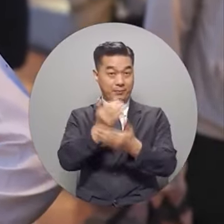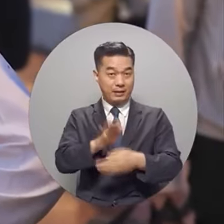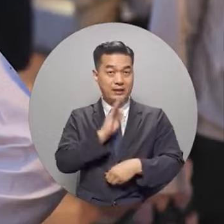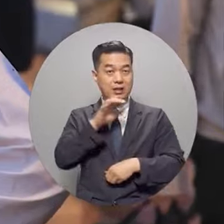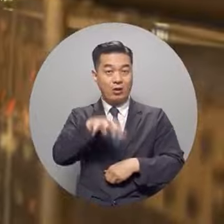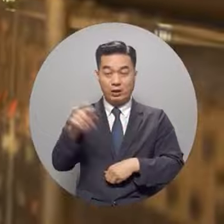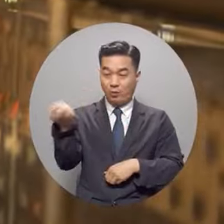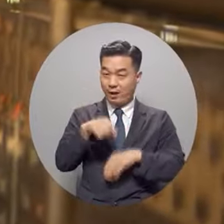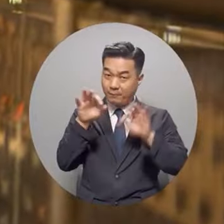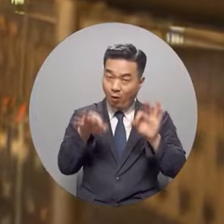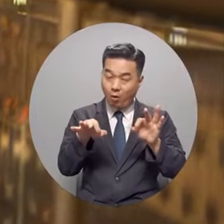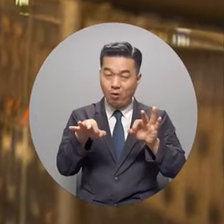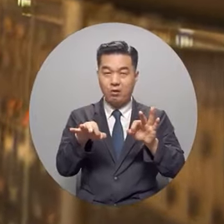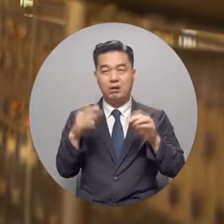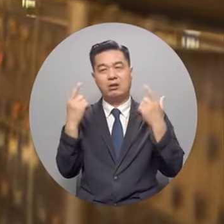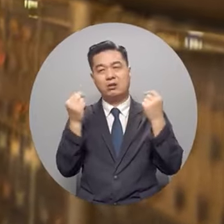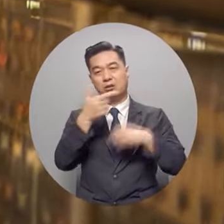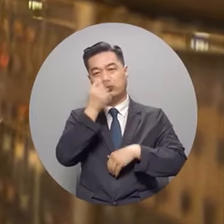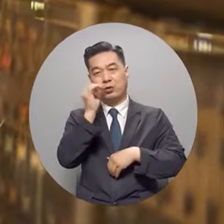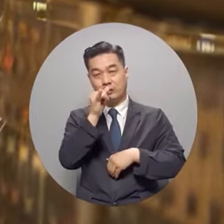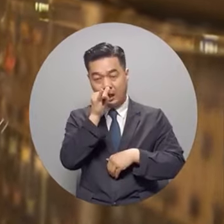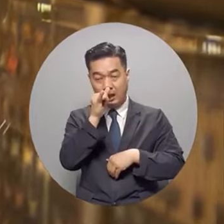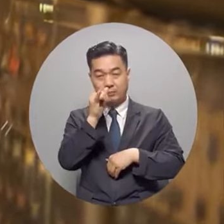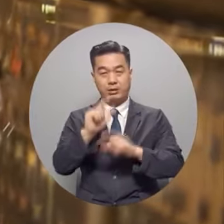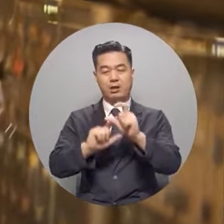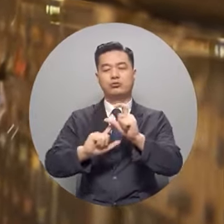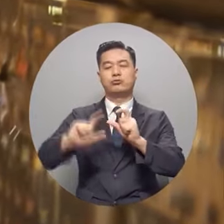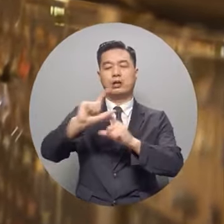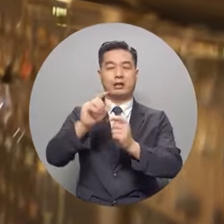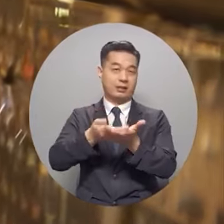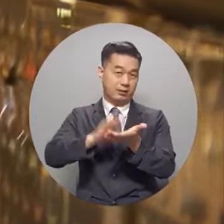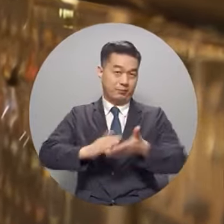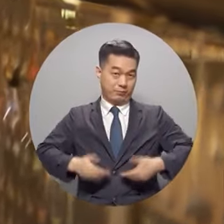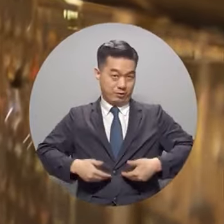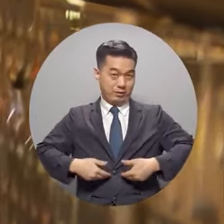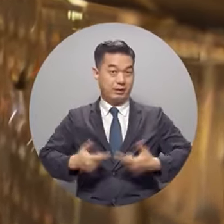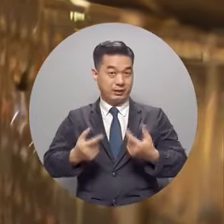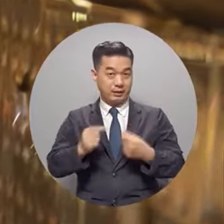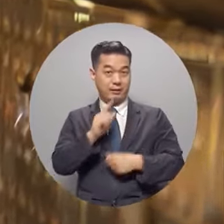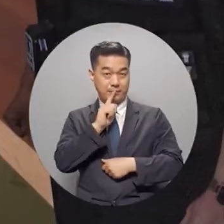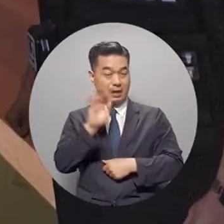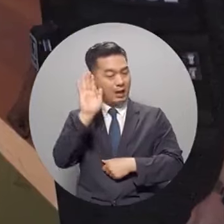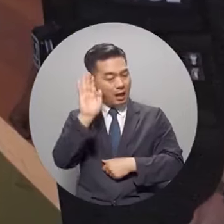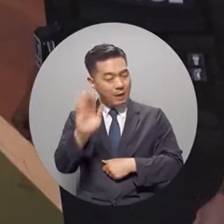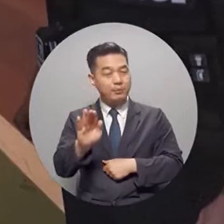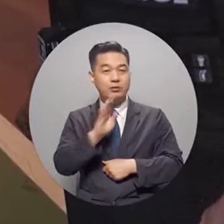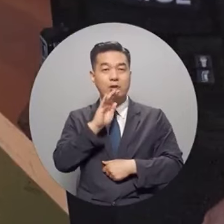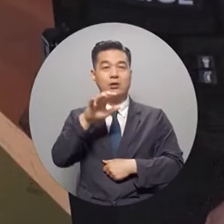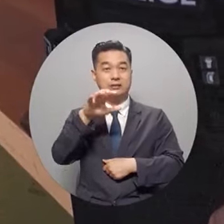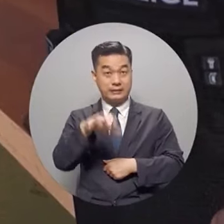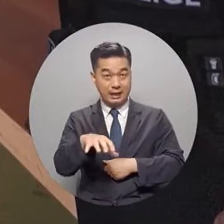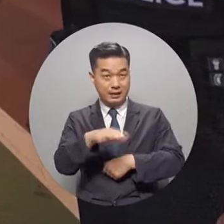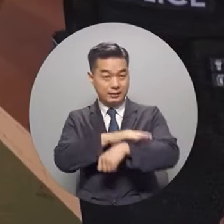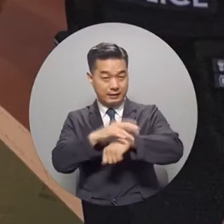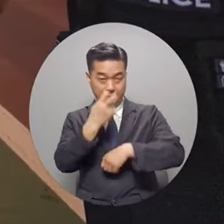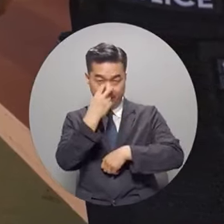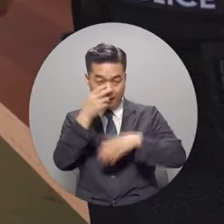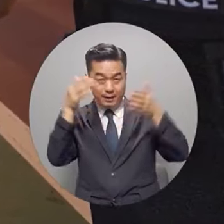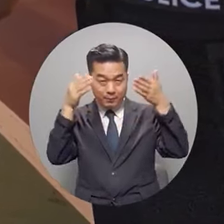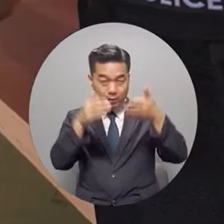와보니 아직 미흡한 점이 많다 추가적인 개선이 필요할 것 같다 앞으로도 현장의 목소리에